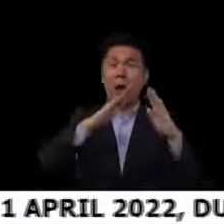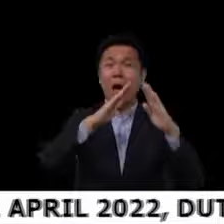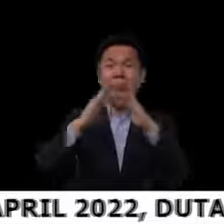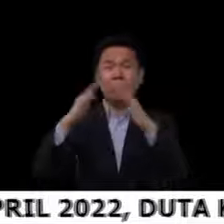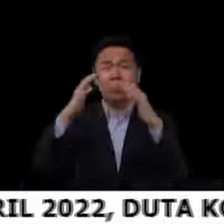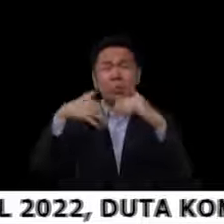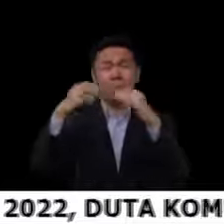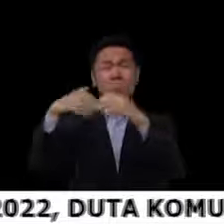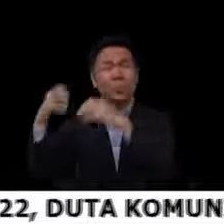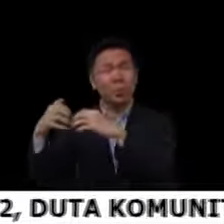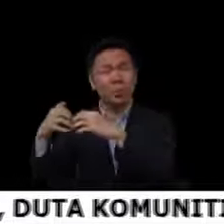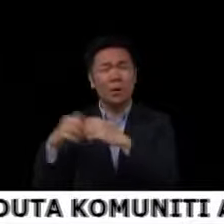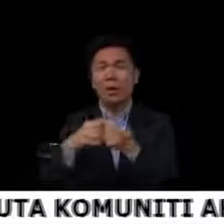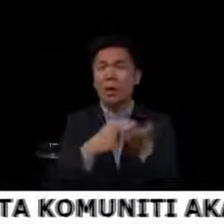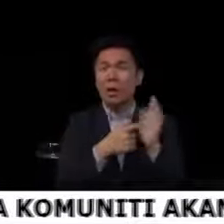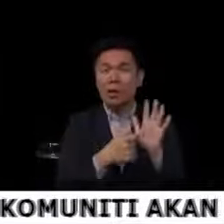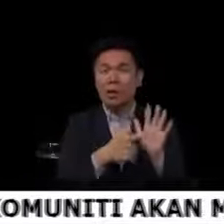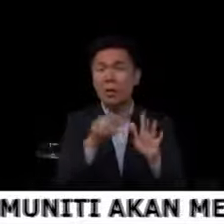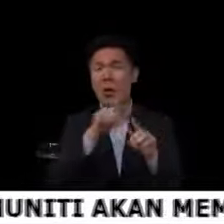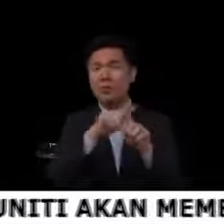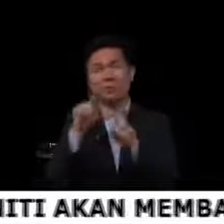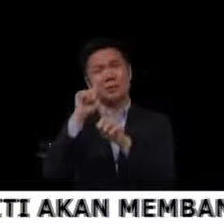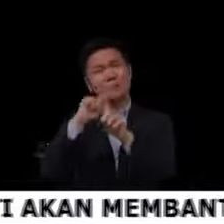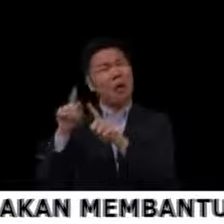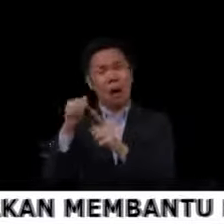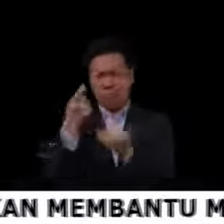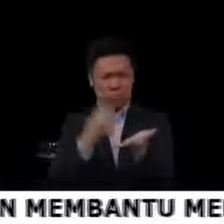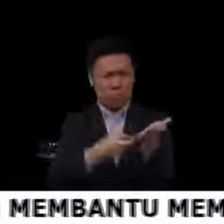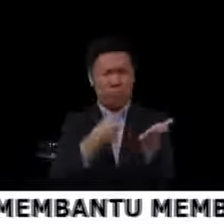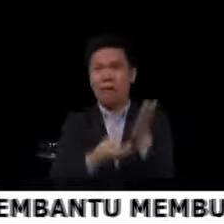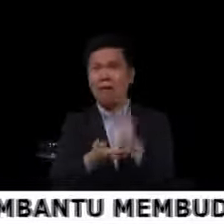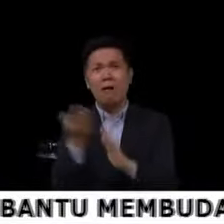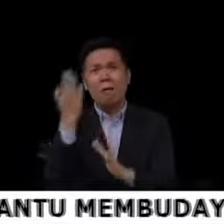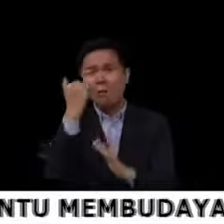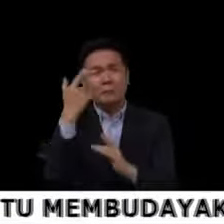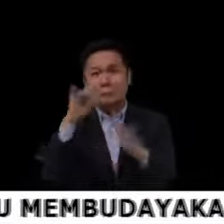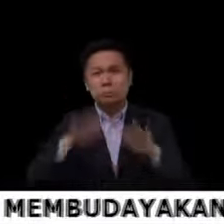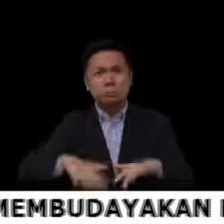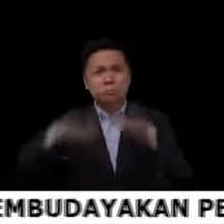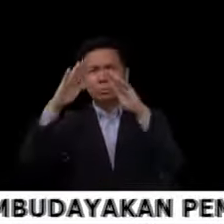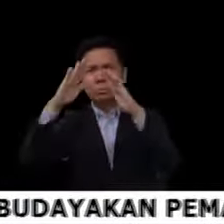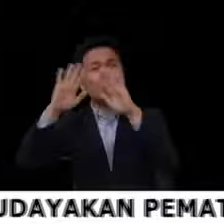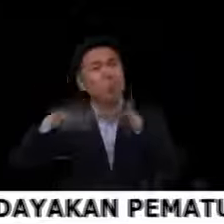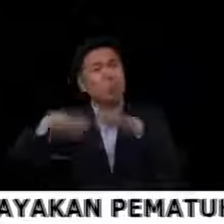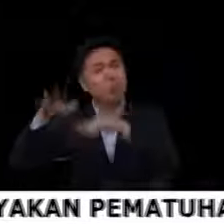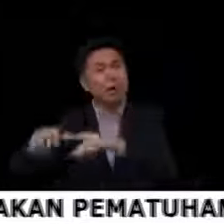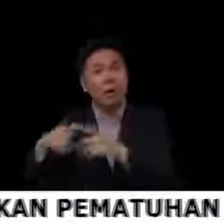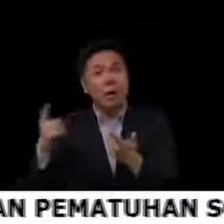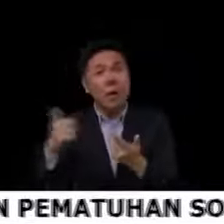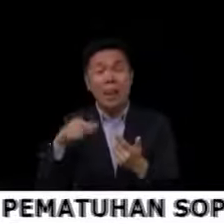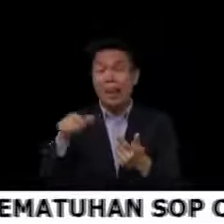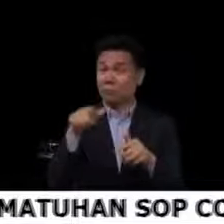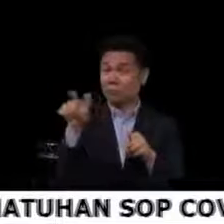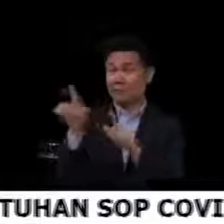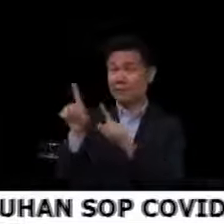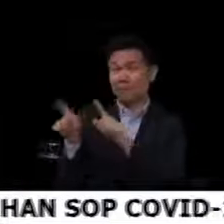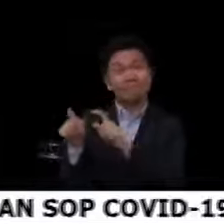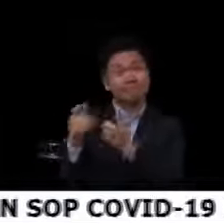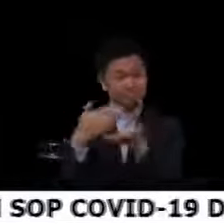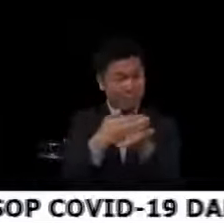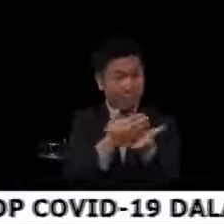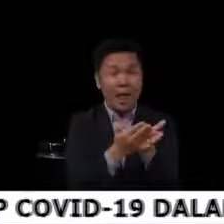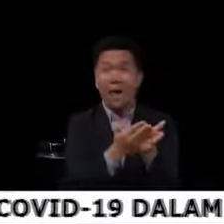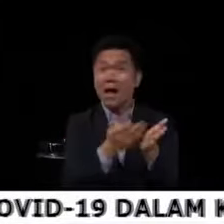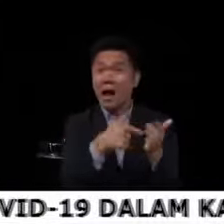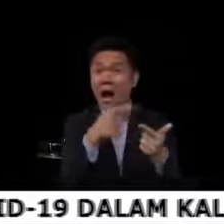ifas tuh juga besar telah digambarkan laporan tentang jumlah kosnya apa perkembangannya sehingga hari ini dan dalam konteks bulan Jawanya bagaimana